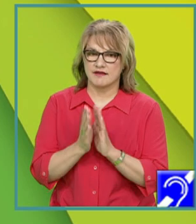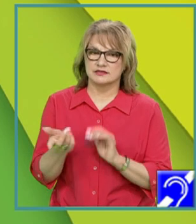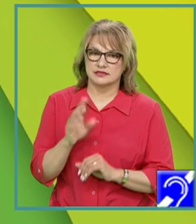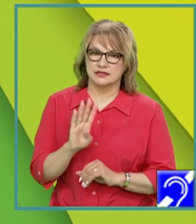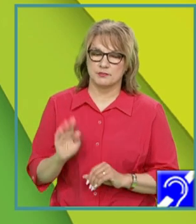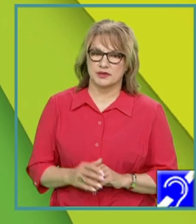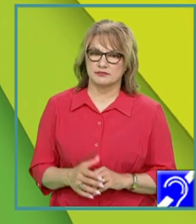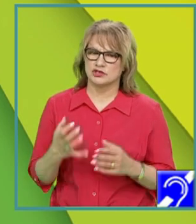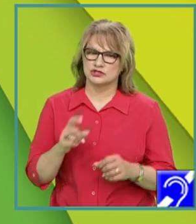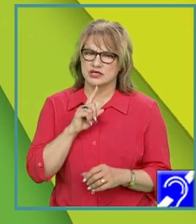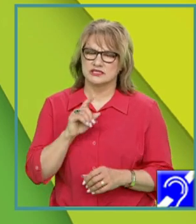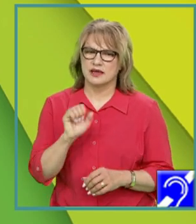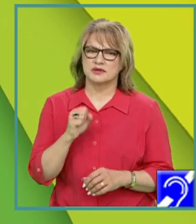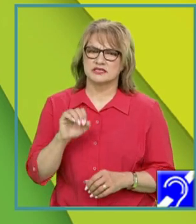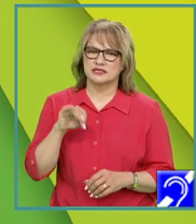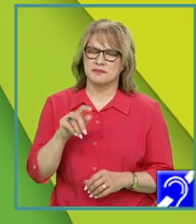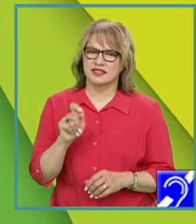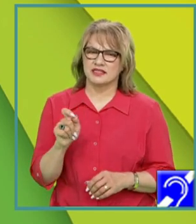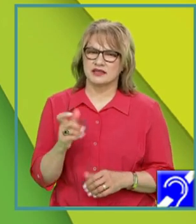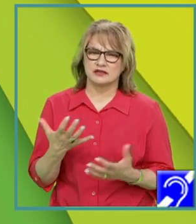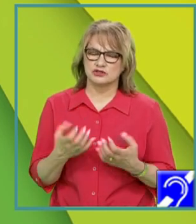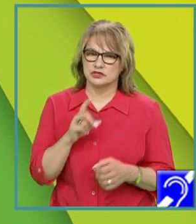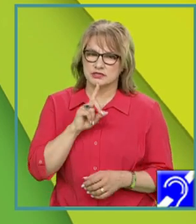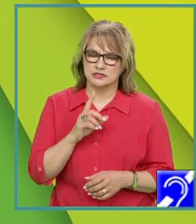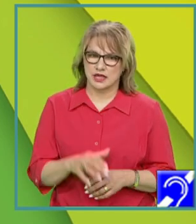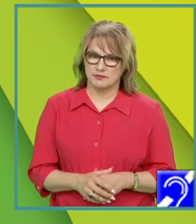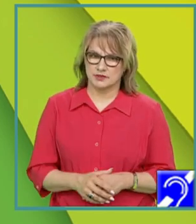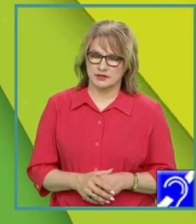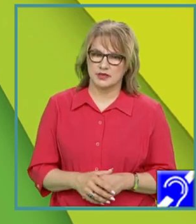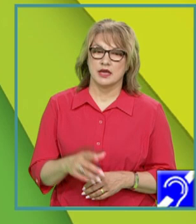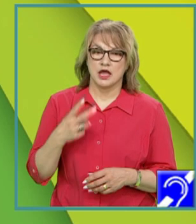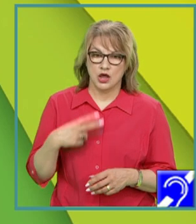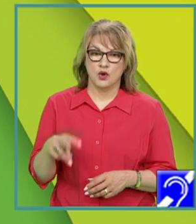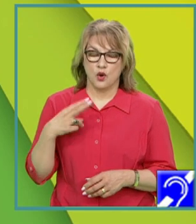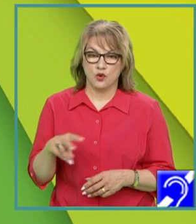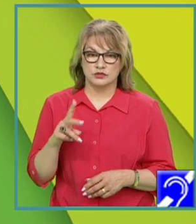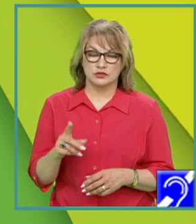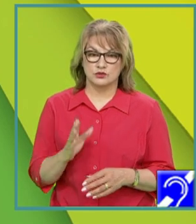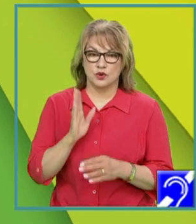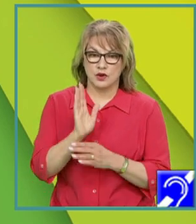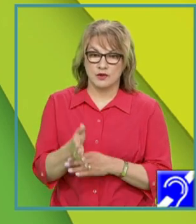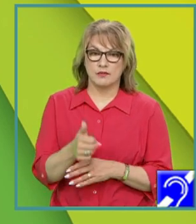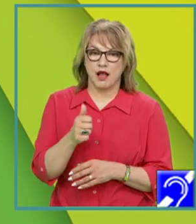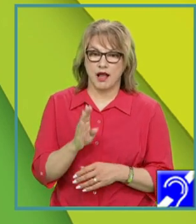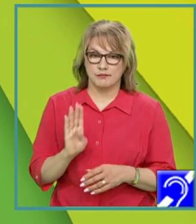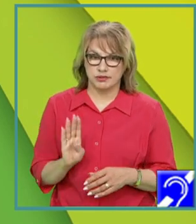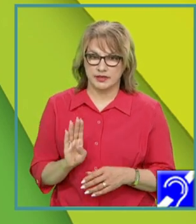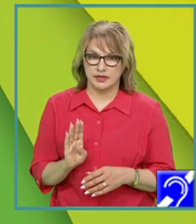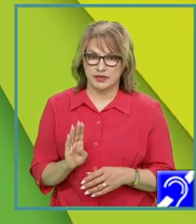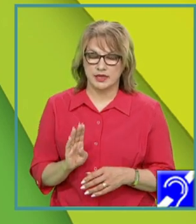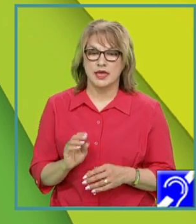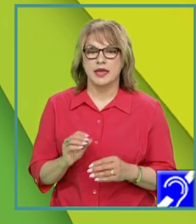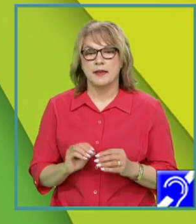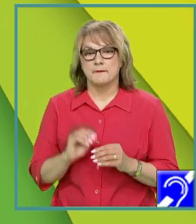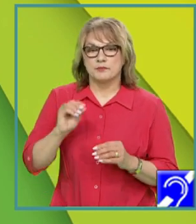înseamnă simetricul lui A față de B că vom continua segmentul ab cu un